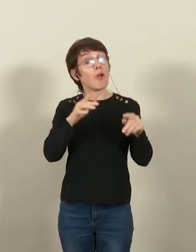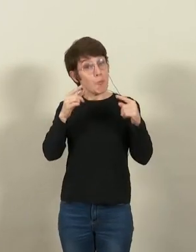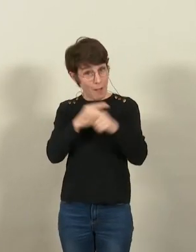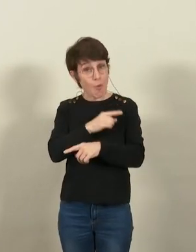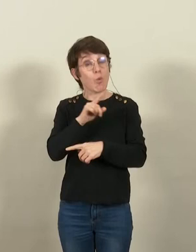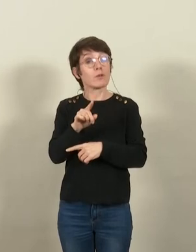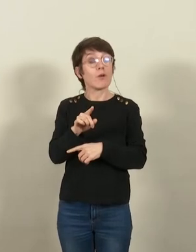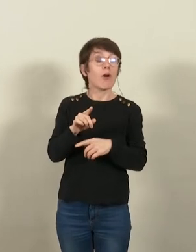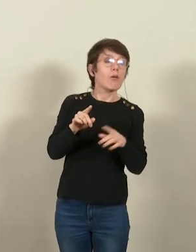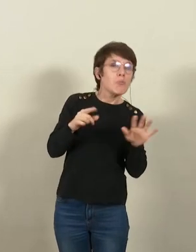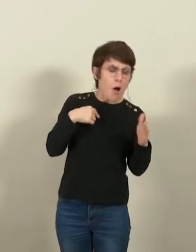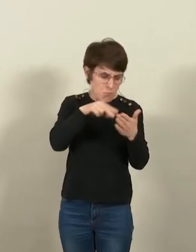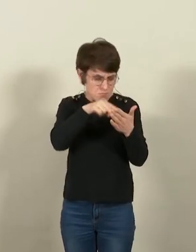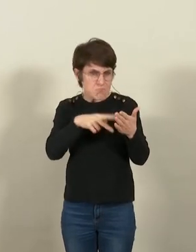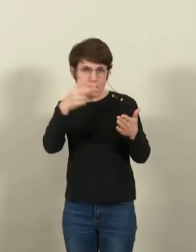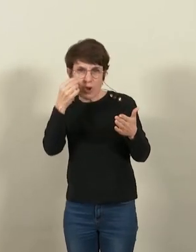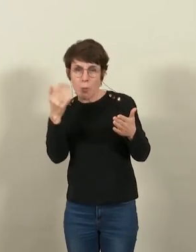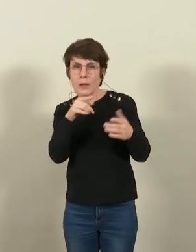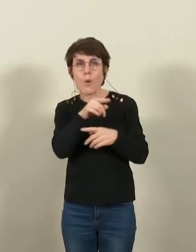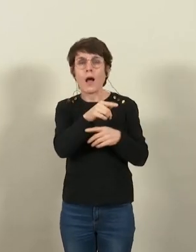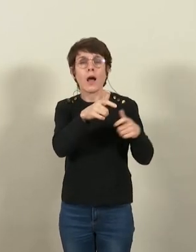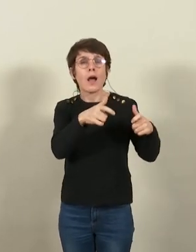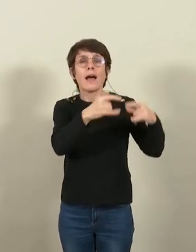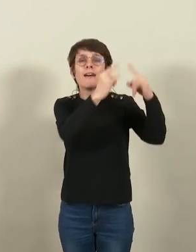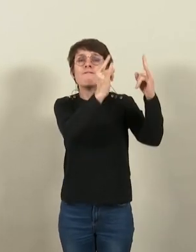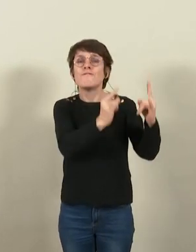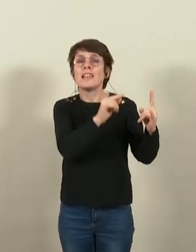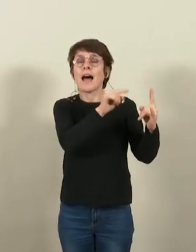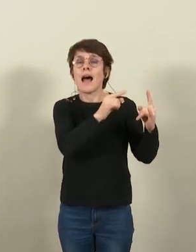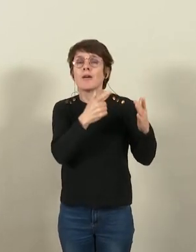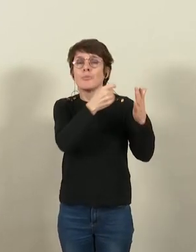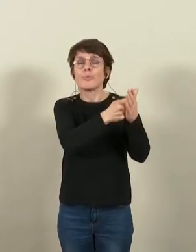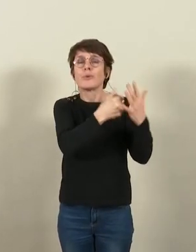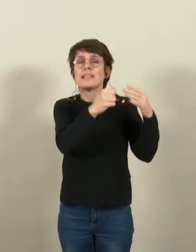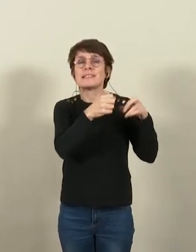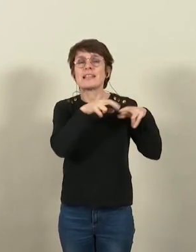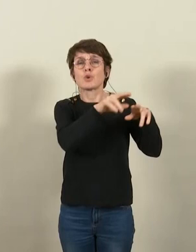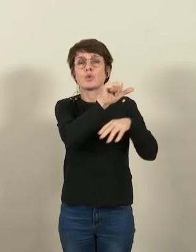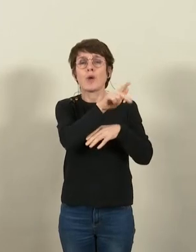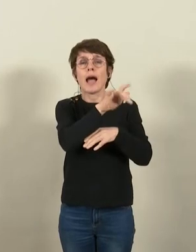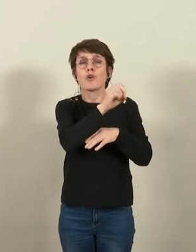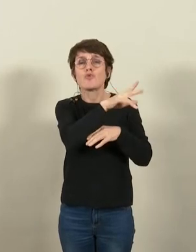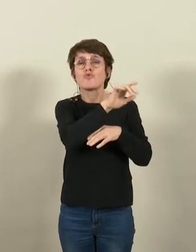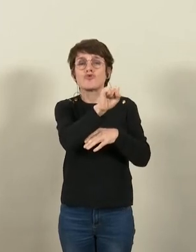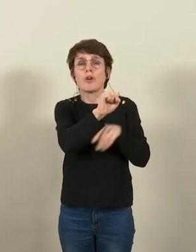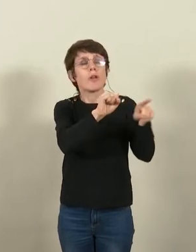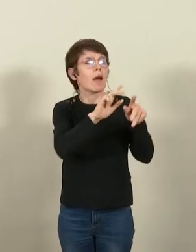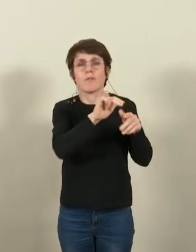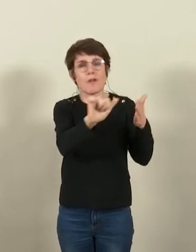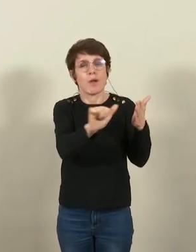places si on a bien compris en démolissant la villa qui avait été acquise aux 16 rues argouge pour loger des personnes en